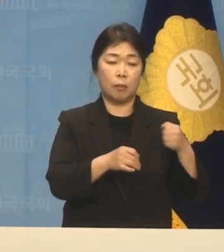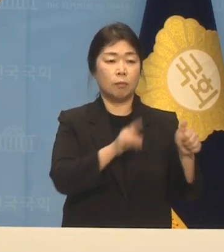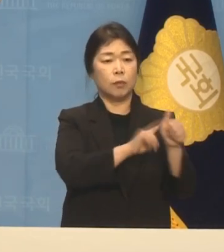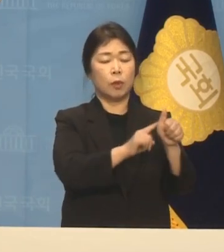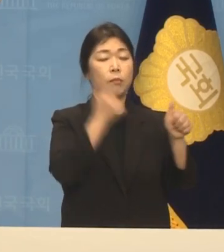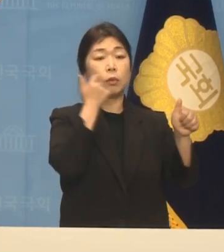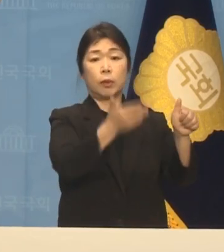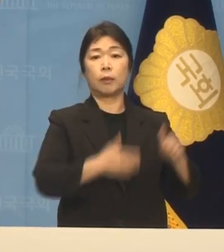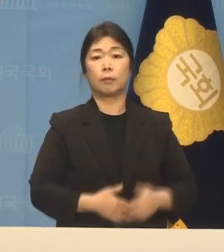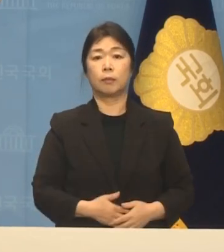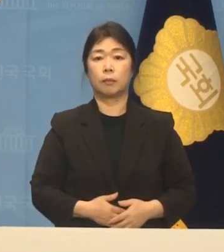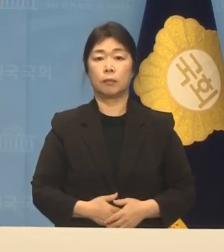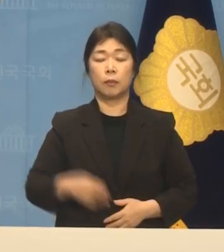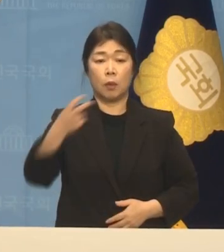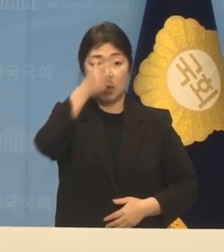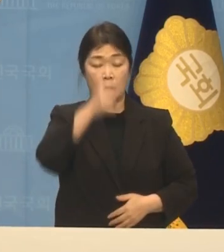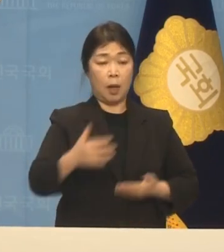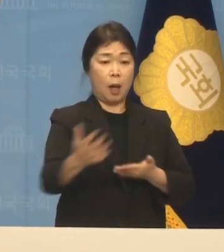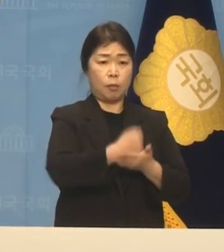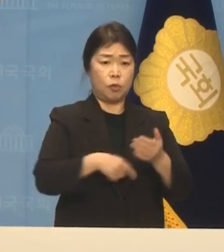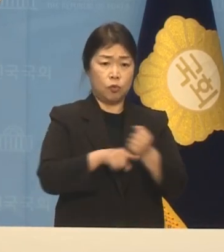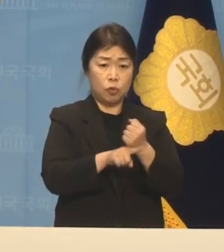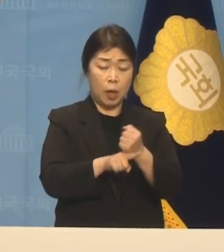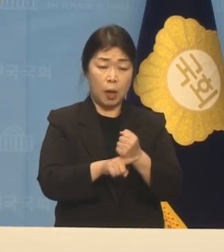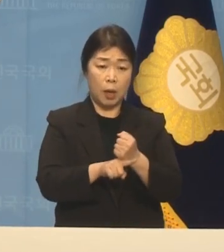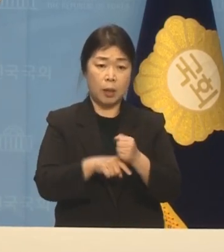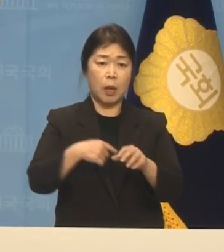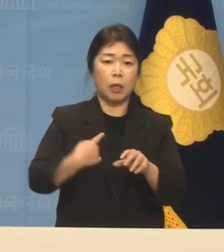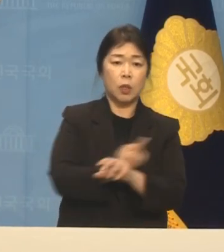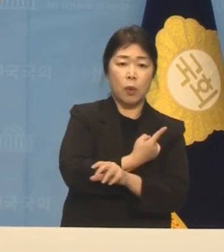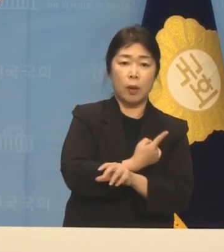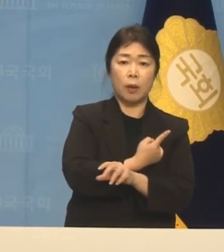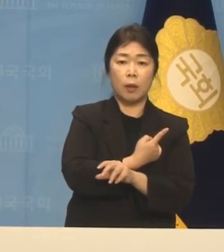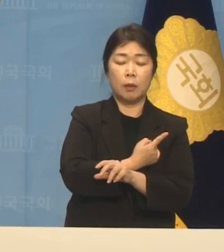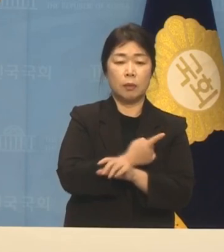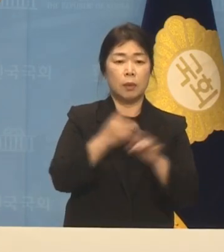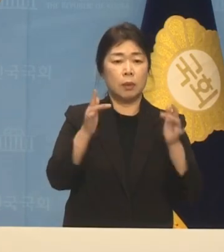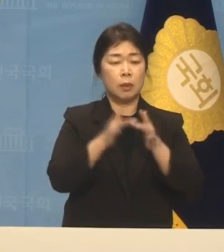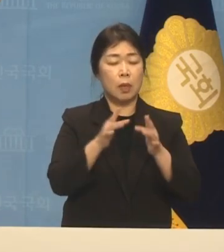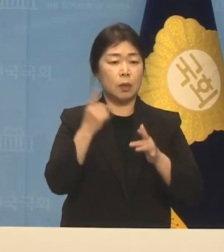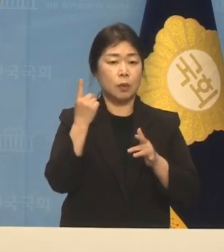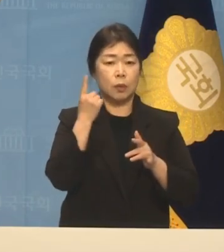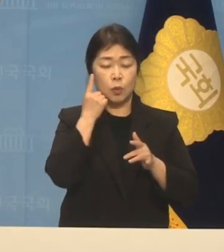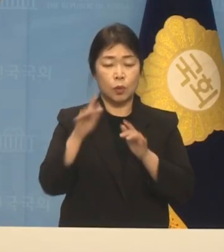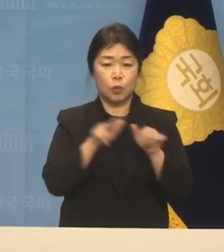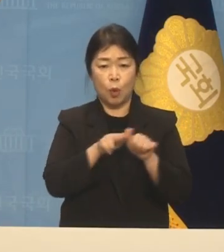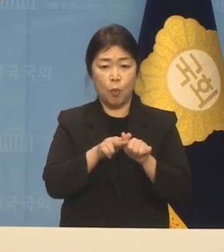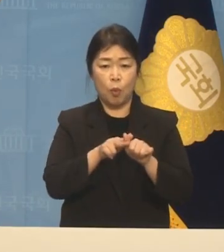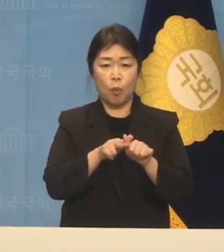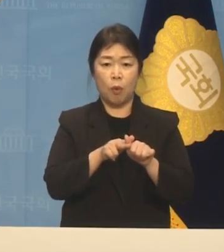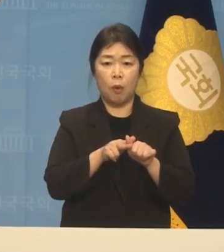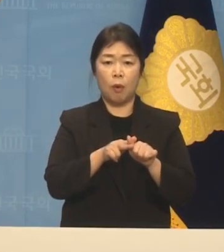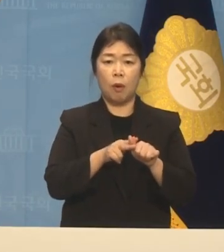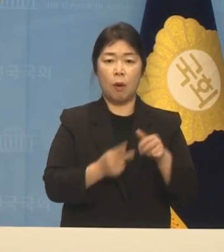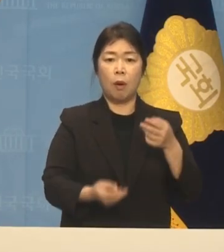묻습니다. 검찰의 압수수색 영장 범위를 넘어서는 디지털 정보의 무단 보존,